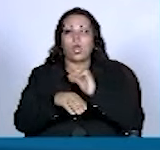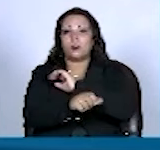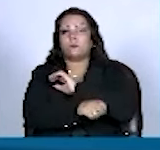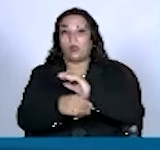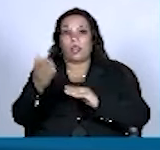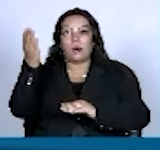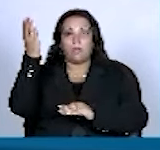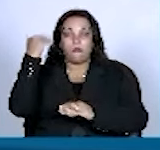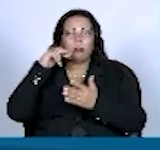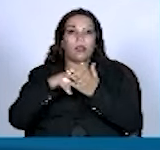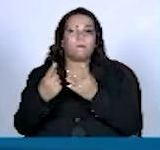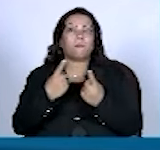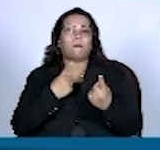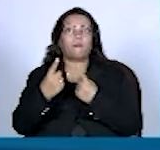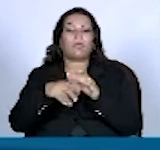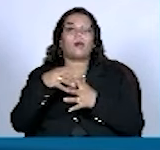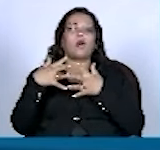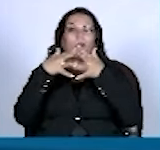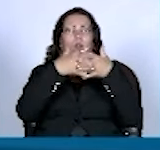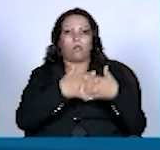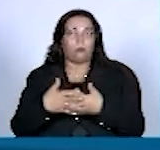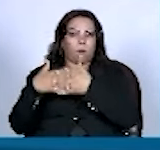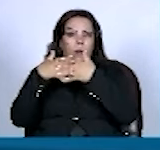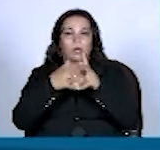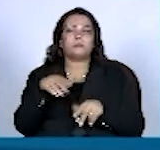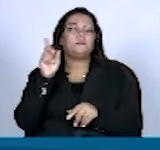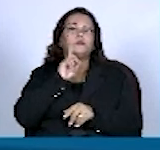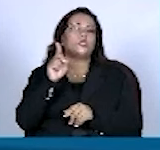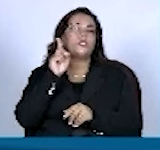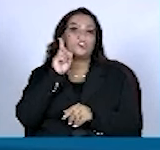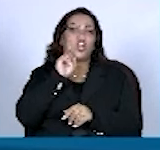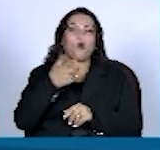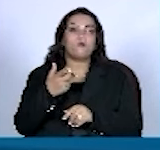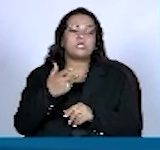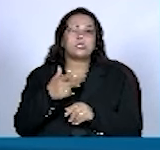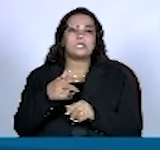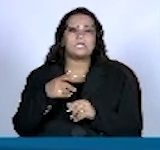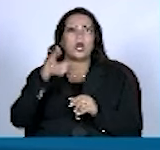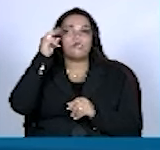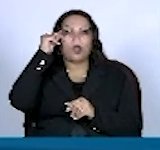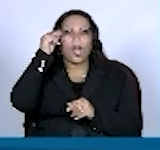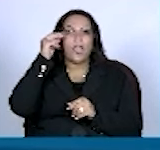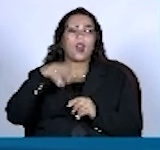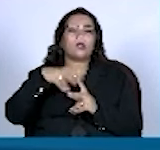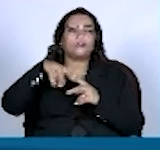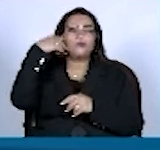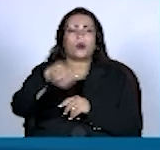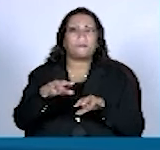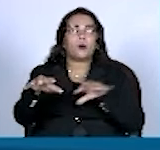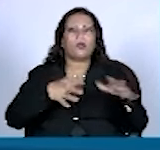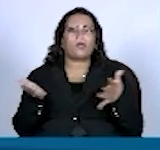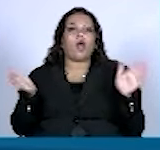الماضي صار جدل ان الولايات المتحده لا تريد ان تتسع اسرائيل في الرد على